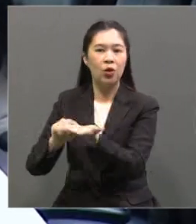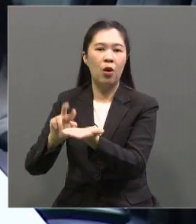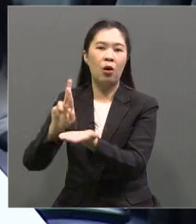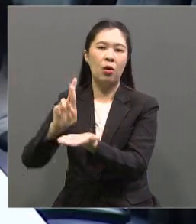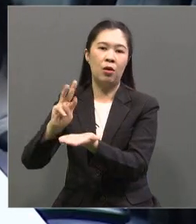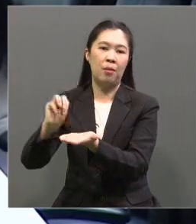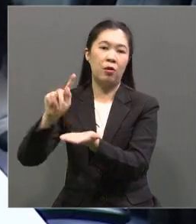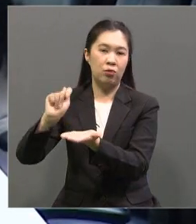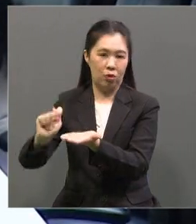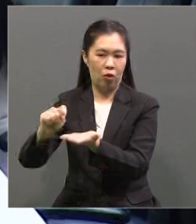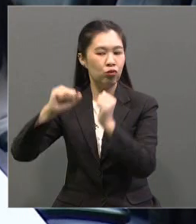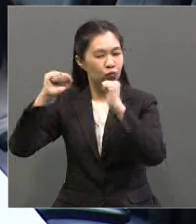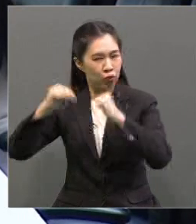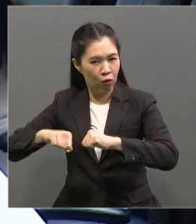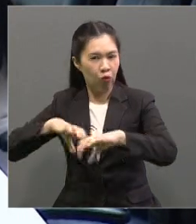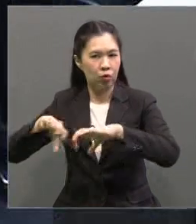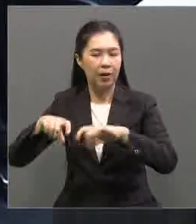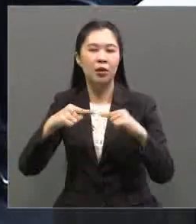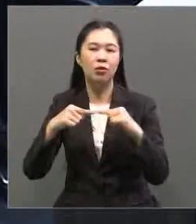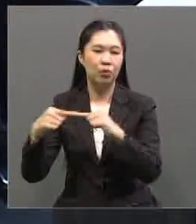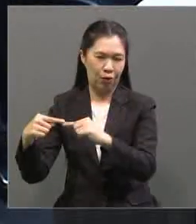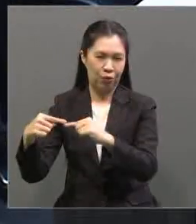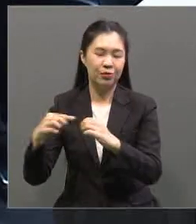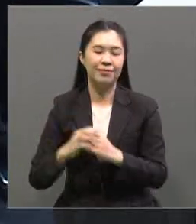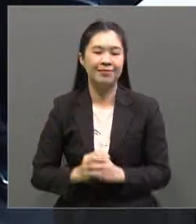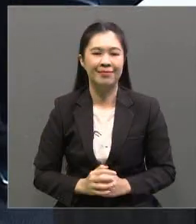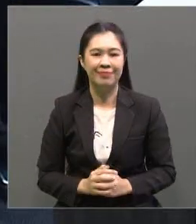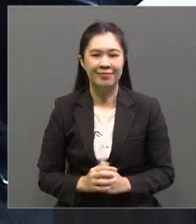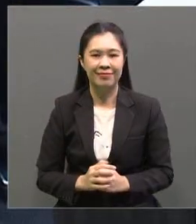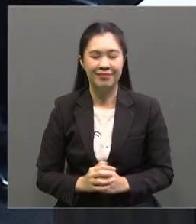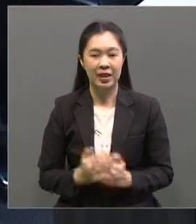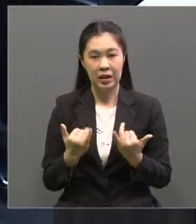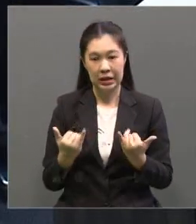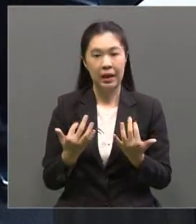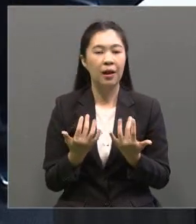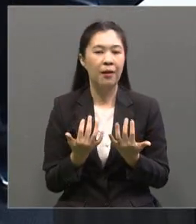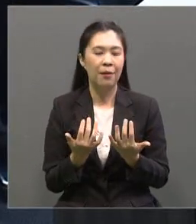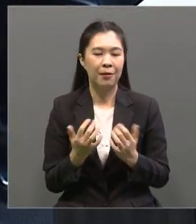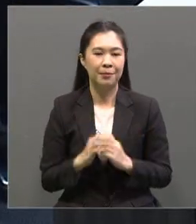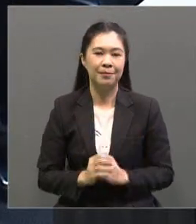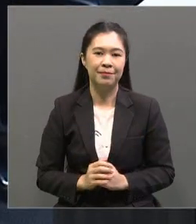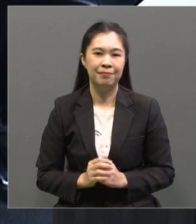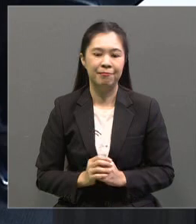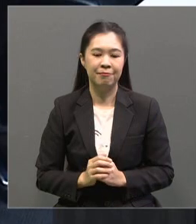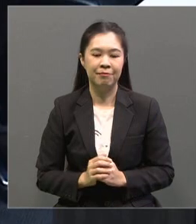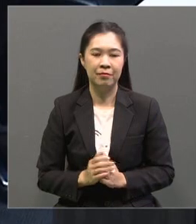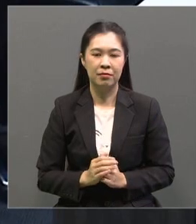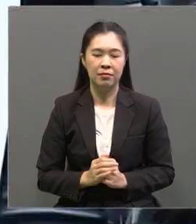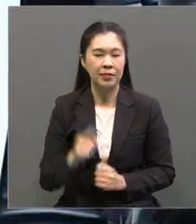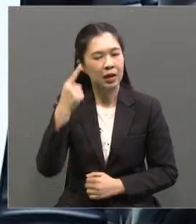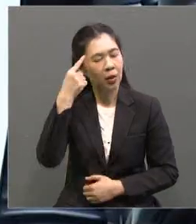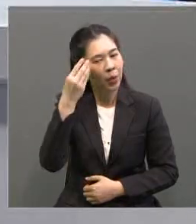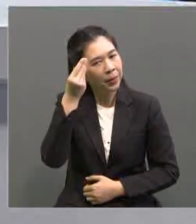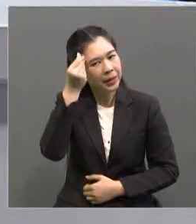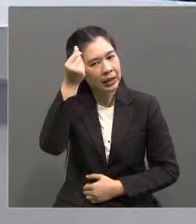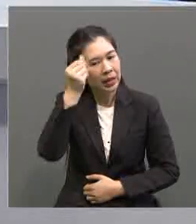ตรีเพื่อประกอบการตัดสินใจเพื่อดำเนินการต่อไปนั่นเองค่ะ ค่ะ ก็รออยู ่ใช่คือการลงพื้นที่รับฟังความคิดเห็นของประช